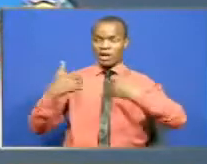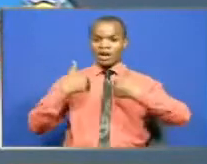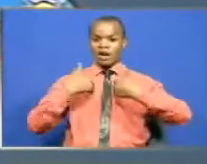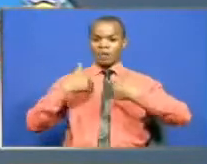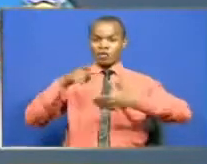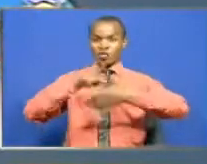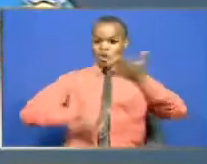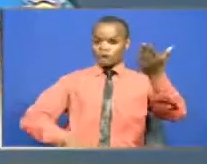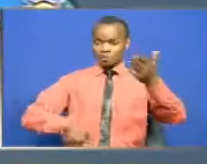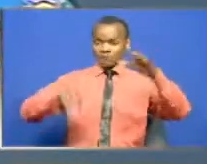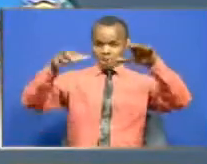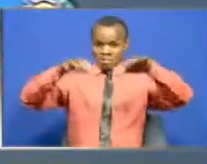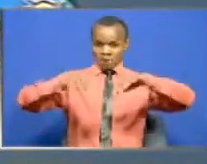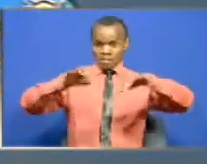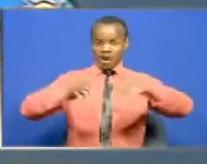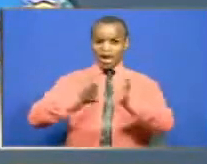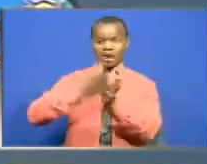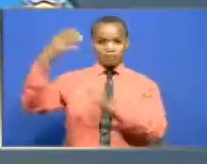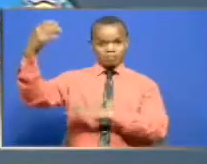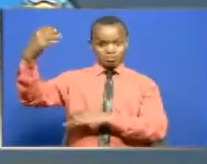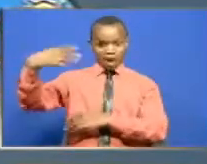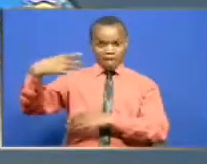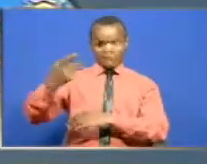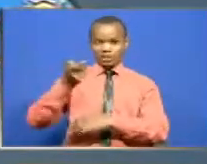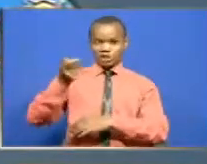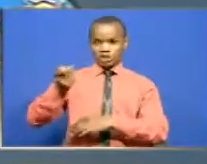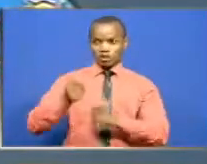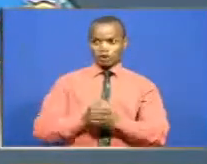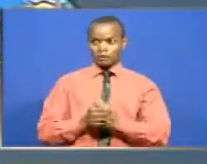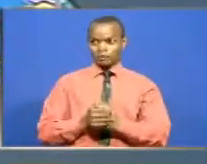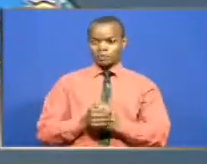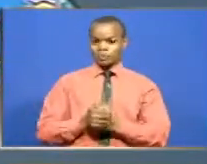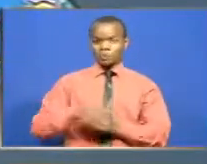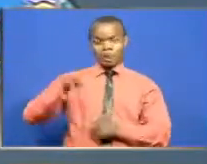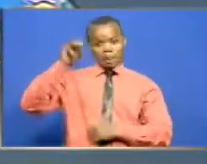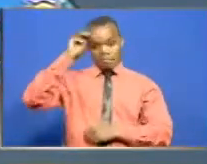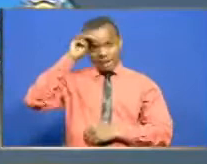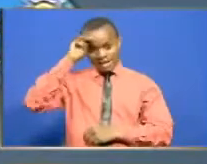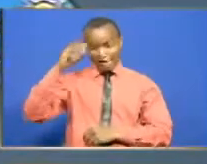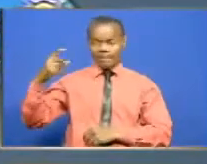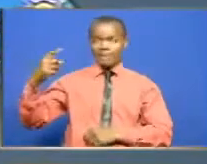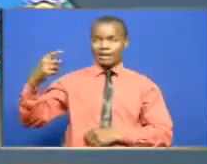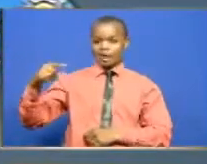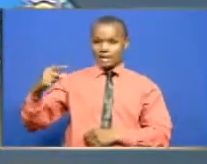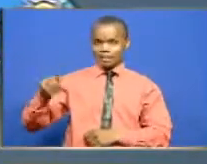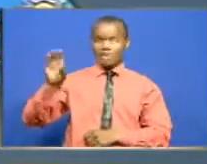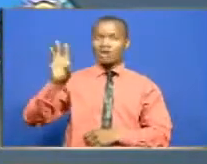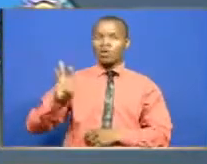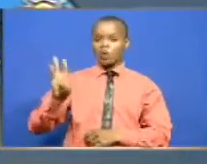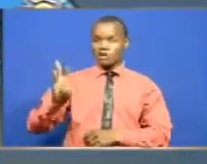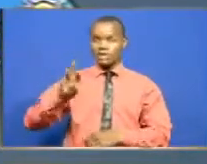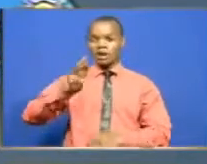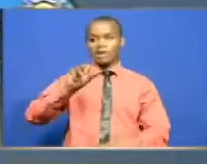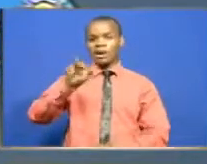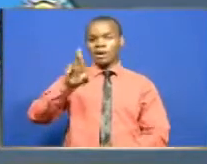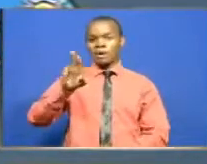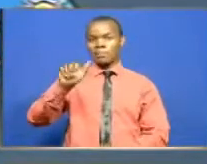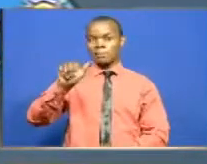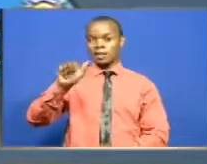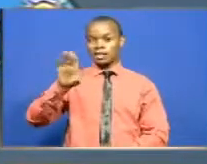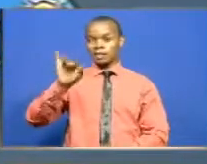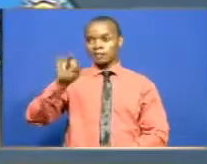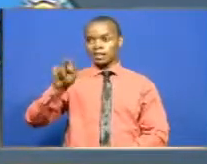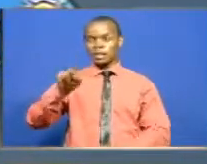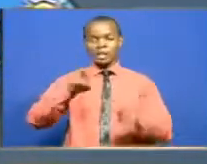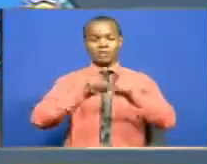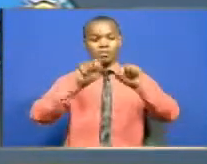katika maeneo mengi ya nchi. Maeneo ya kaskazini mashariki, maeneo ya Mandera, Garissa, Wajia na vilevile Marsabit kunatarajiwa kuwa na mvua na kupisha vipindi